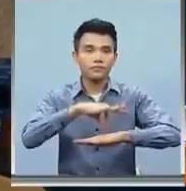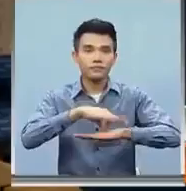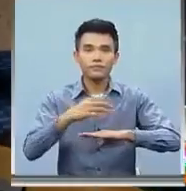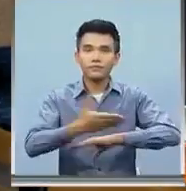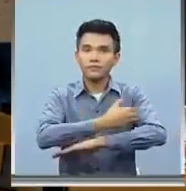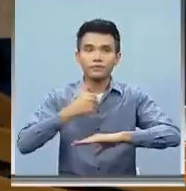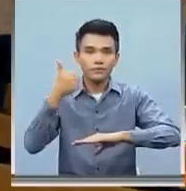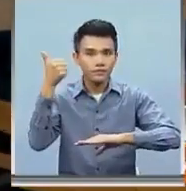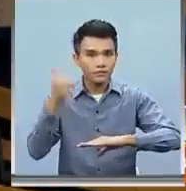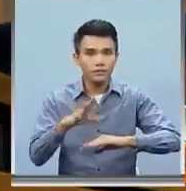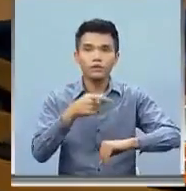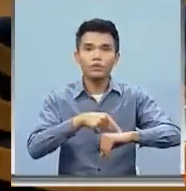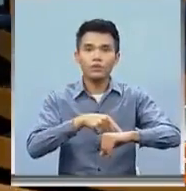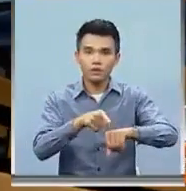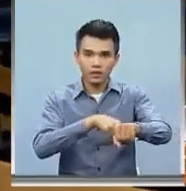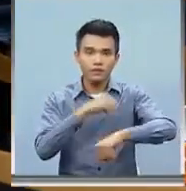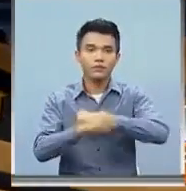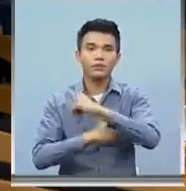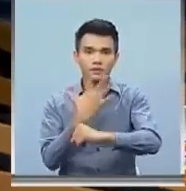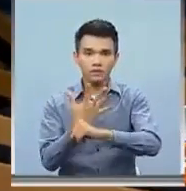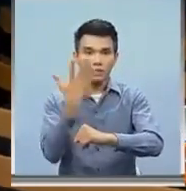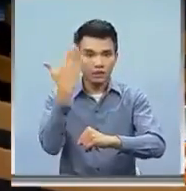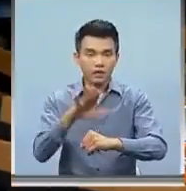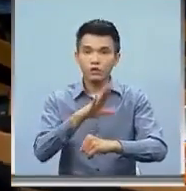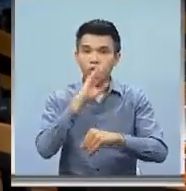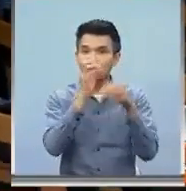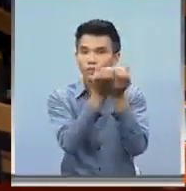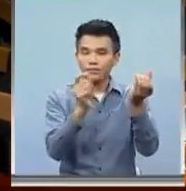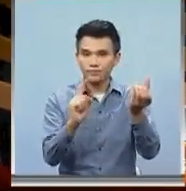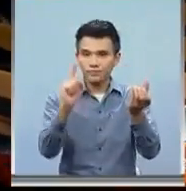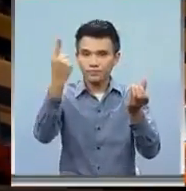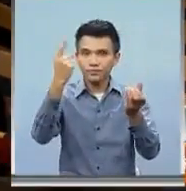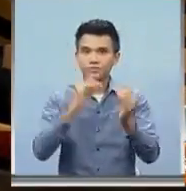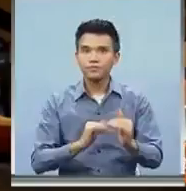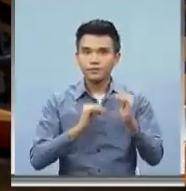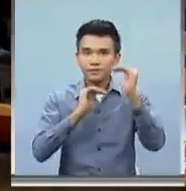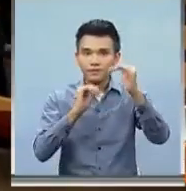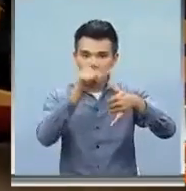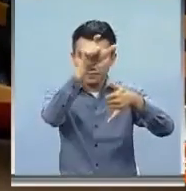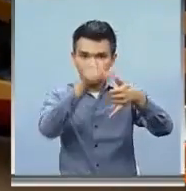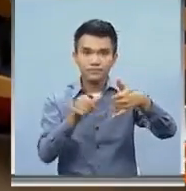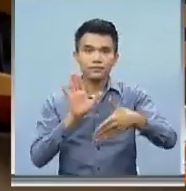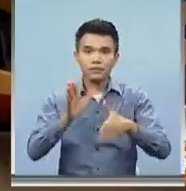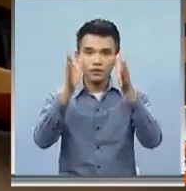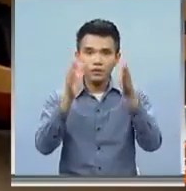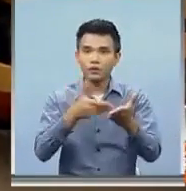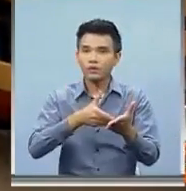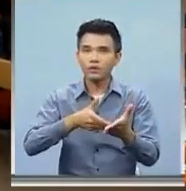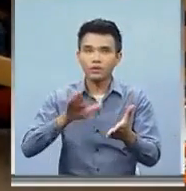องได้ในระยะเวลา5ปีและหากรัฐธรรมนูญฉบับใหม่กำหนดคุณสมบัติห้ามผู้ที่ถูกถอดถอน